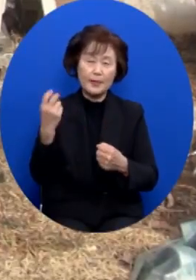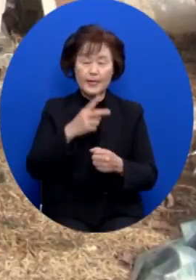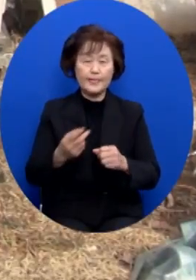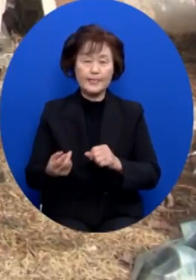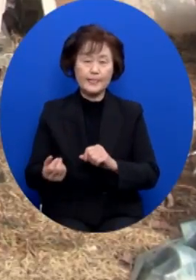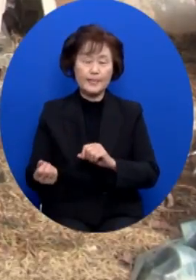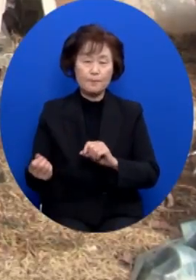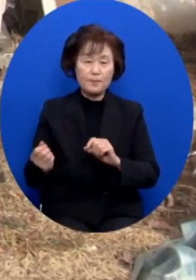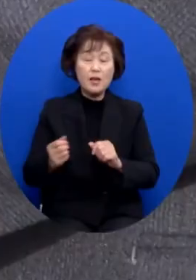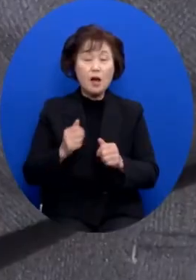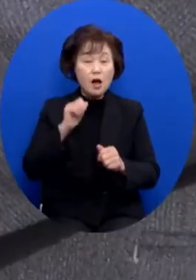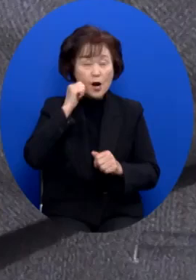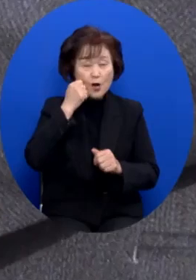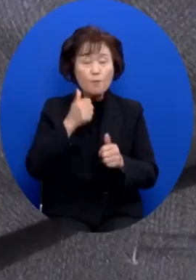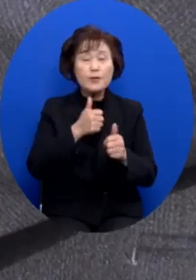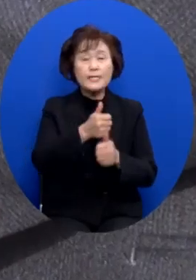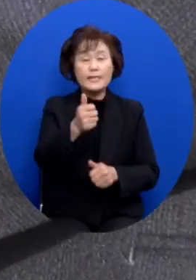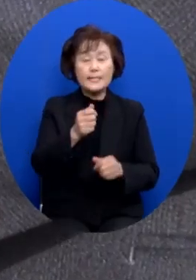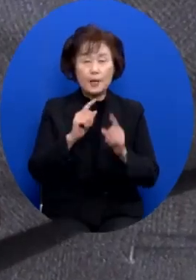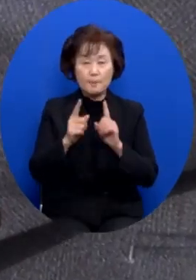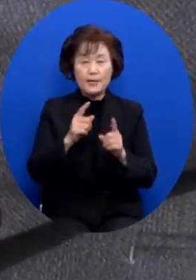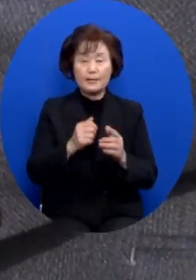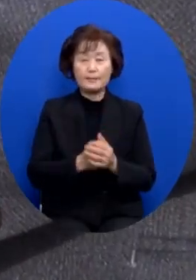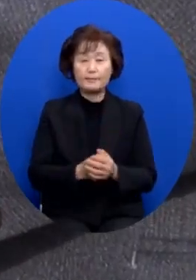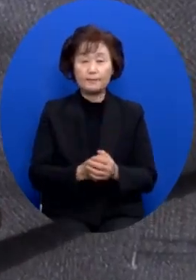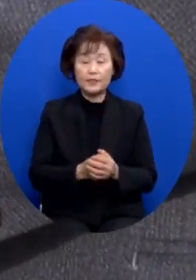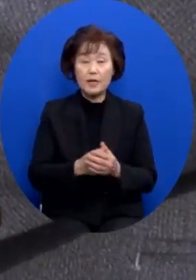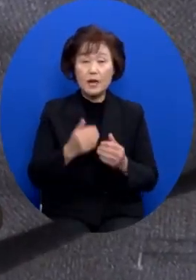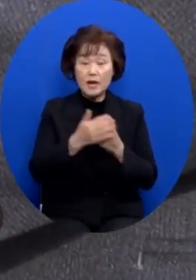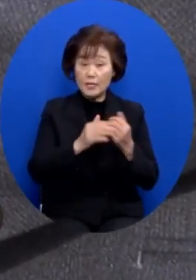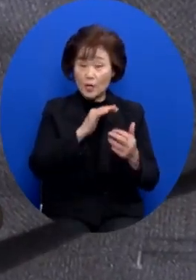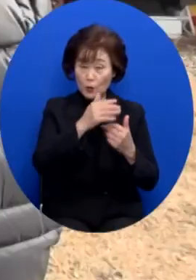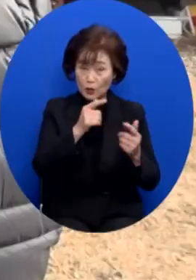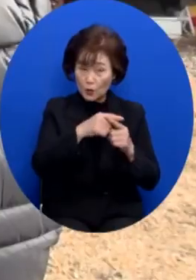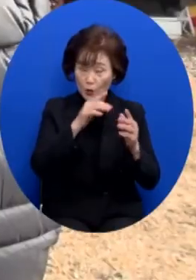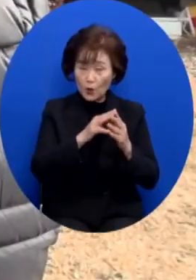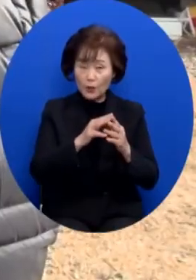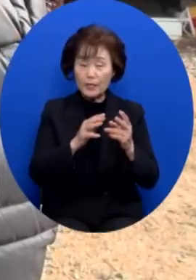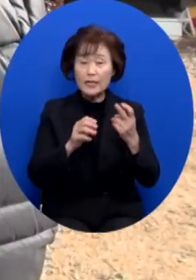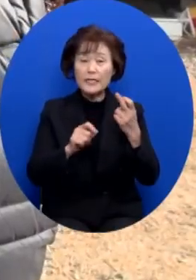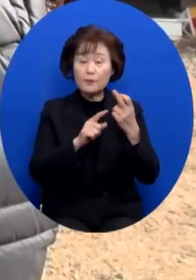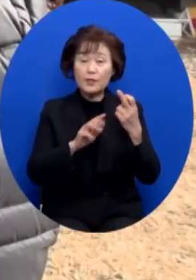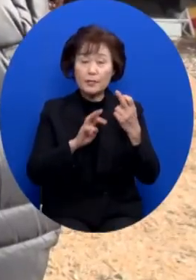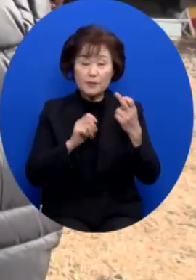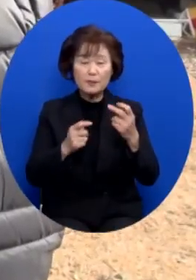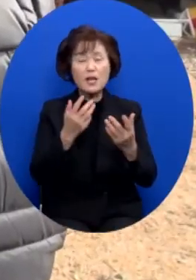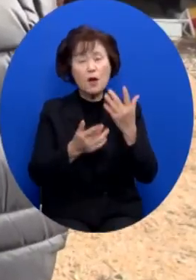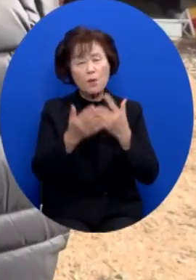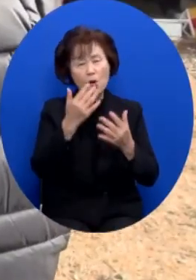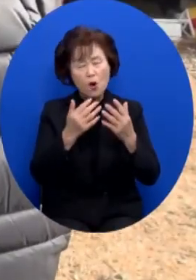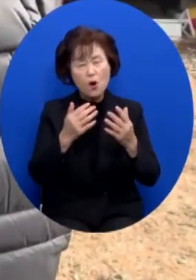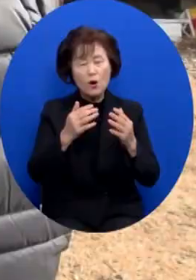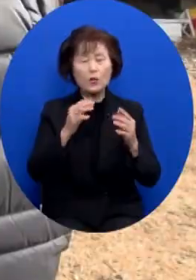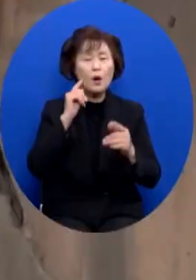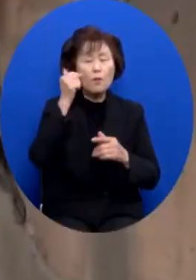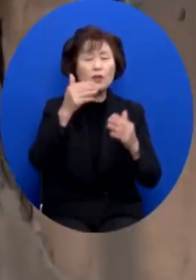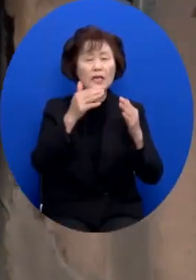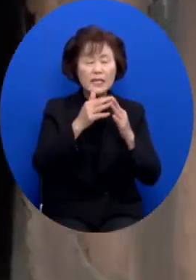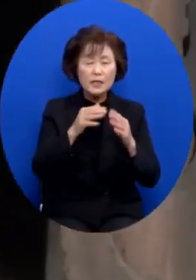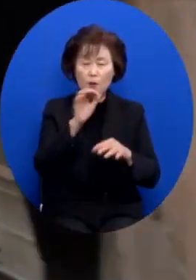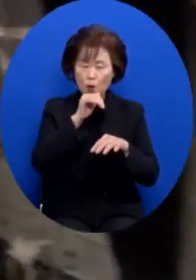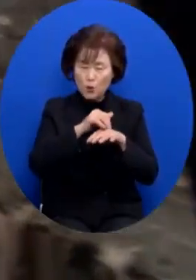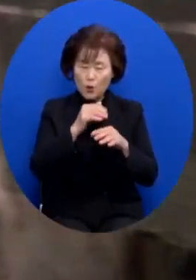어려움을 이겨내겠다는 의지를 보였습니다 은혜동산 교회는 지난 12월 31일 화제로 사택과 수련원이 불에